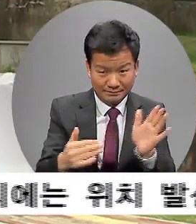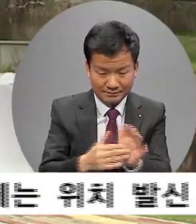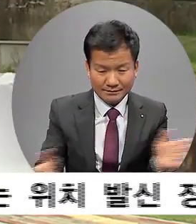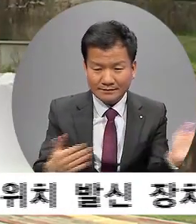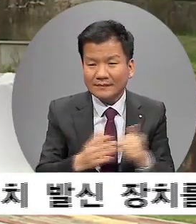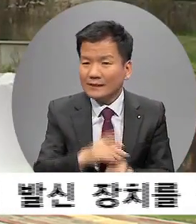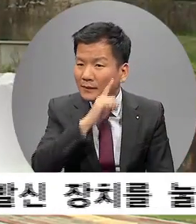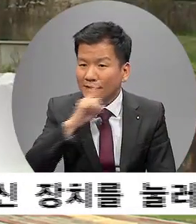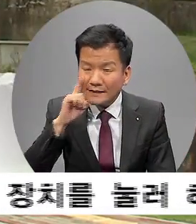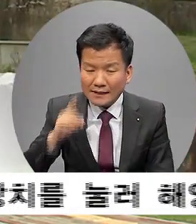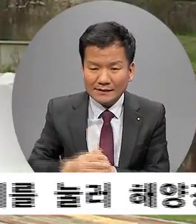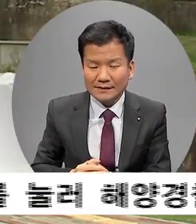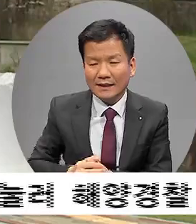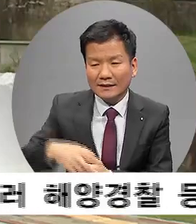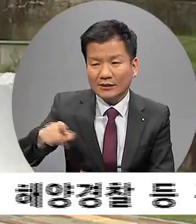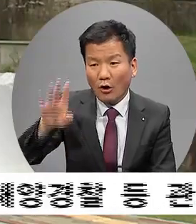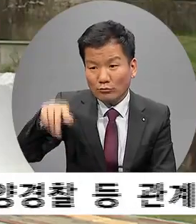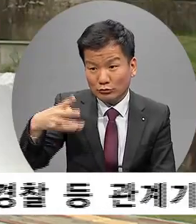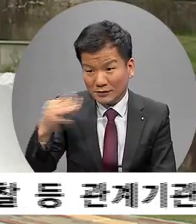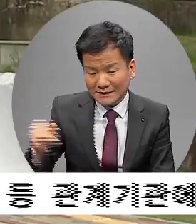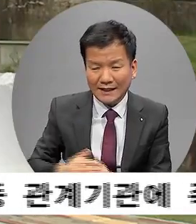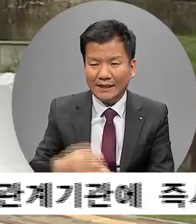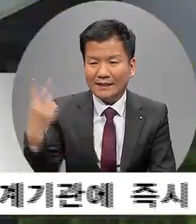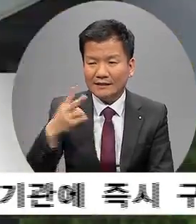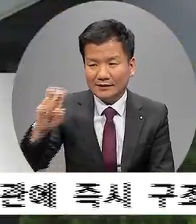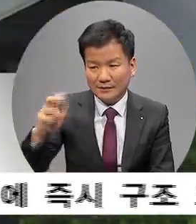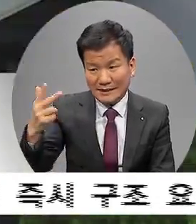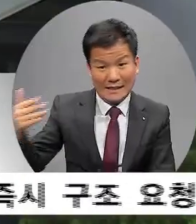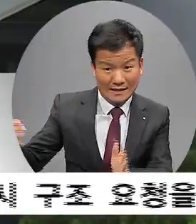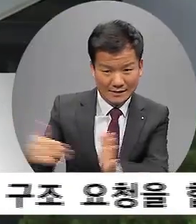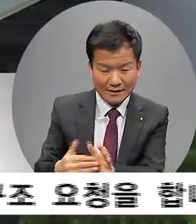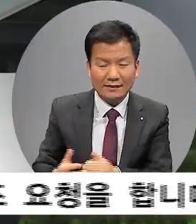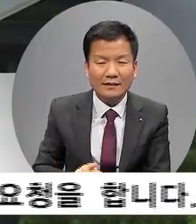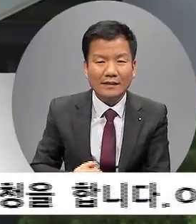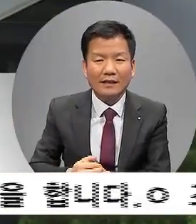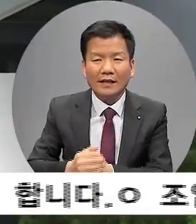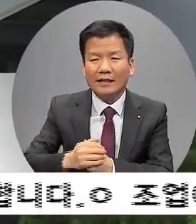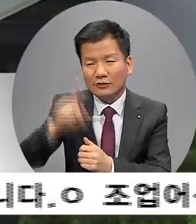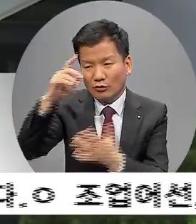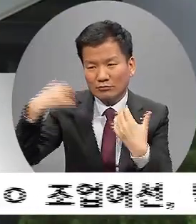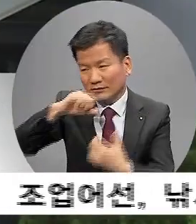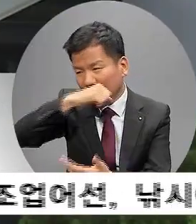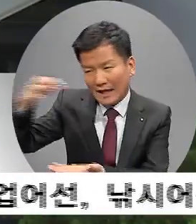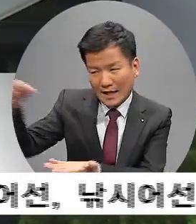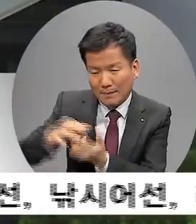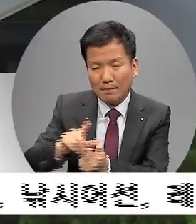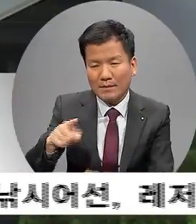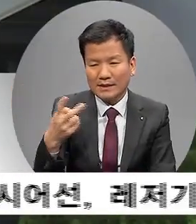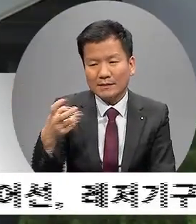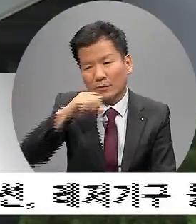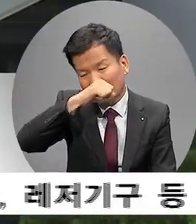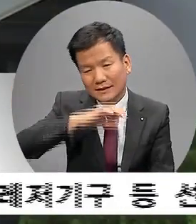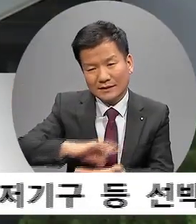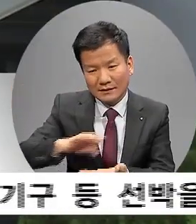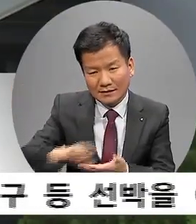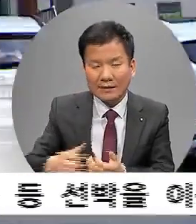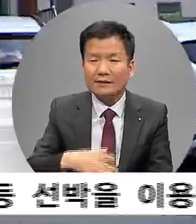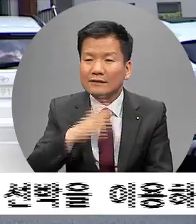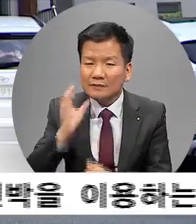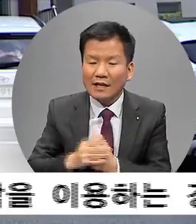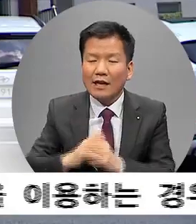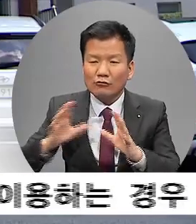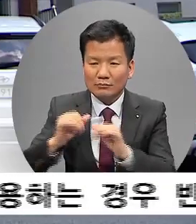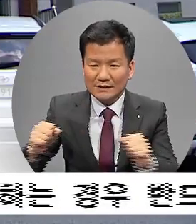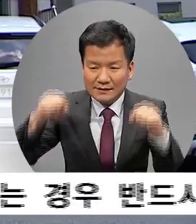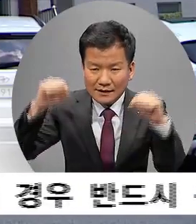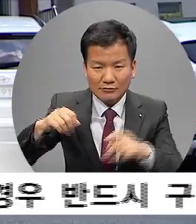괴산군 괴산읍 서리에 2027년 말까지 국비 등 120억 원을 들여 시니어 친화형